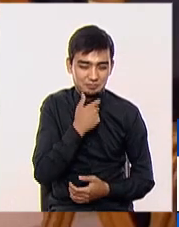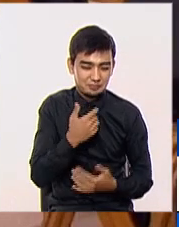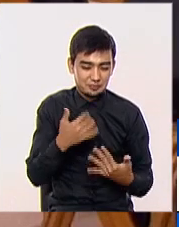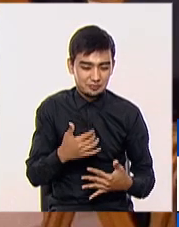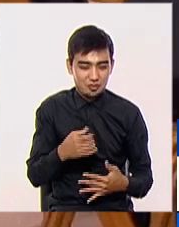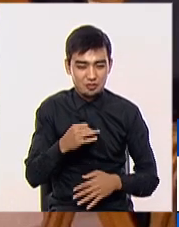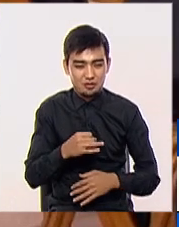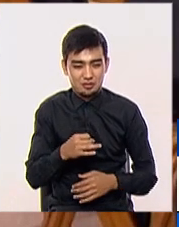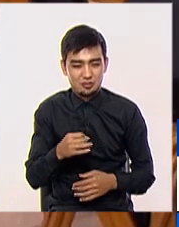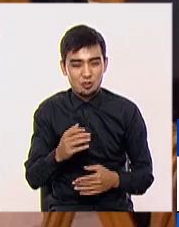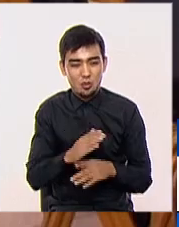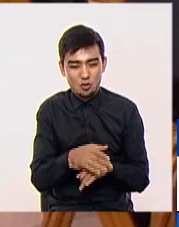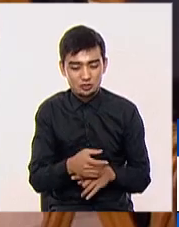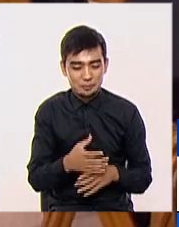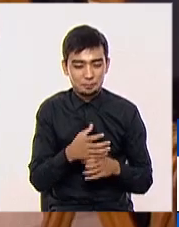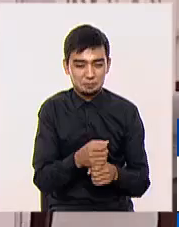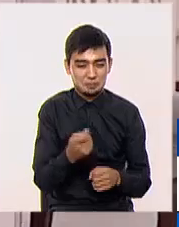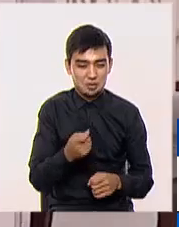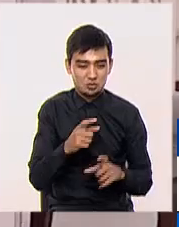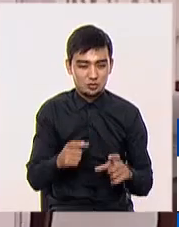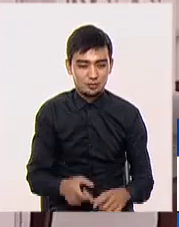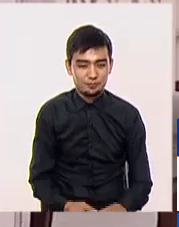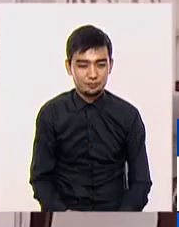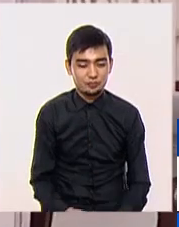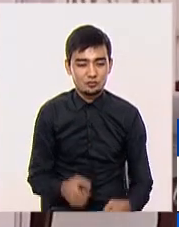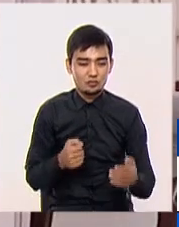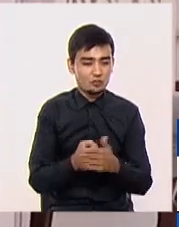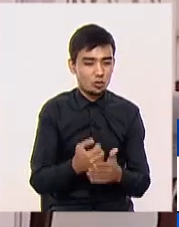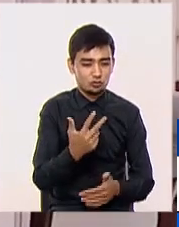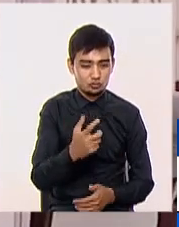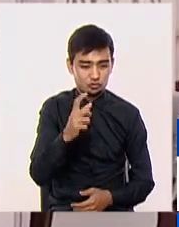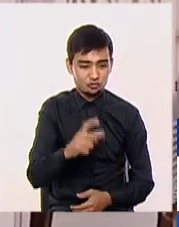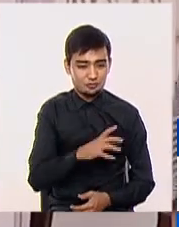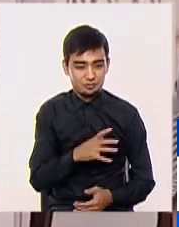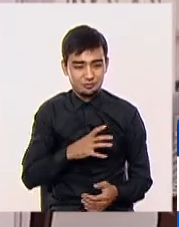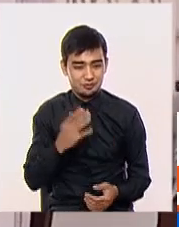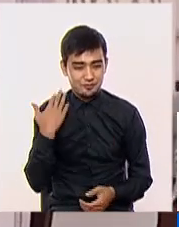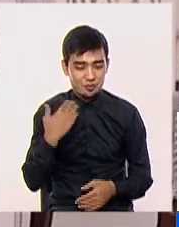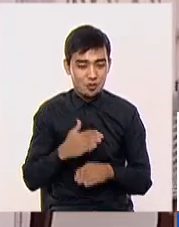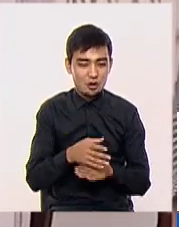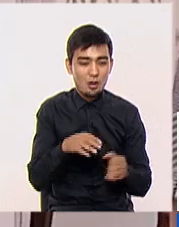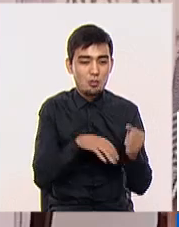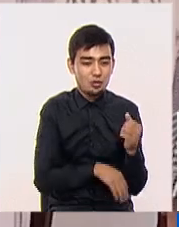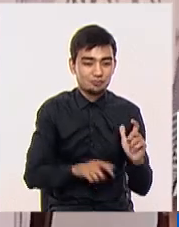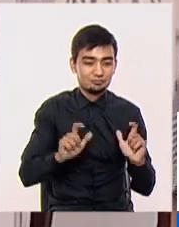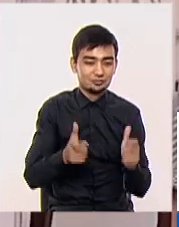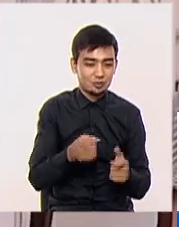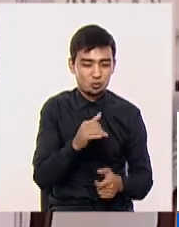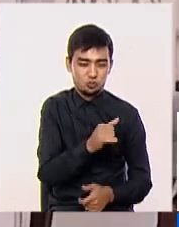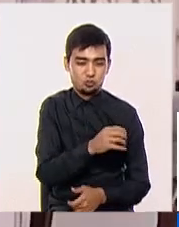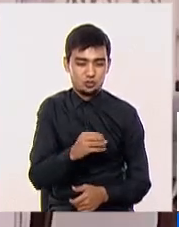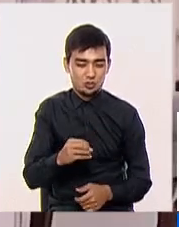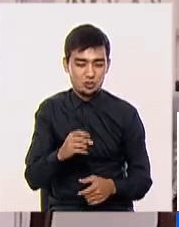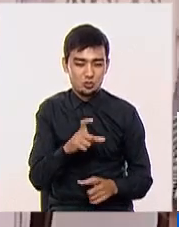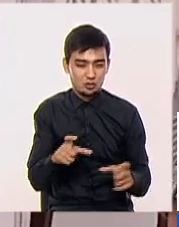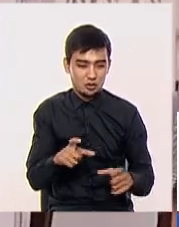Да и гостей на праздниках стало меньше. Собиралось до 300 человек, а после карантина уже люди, я